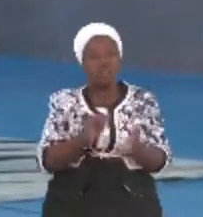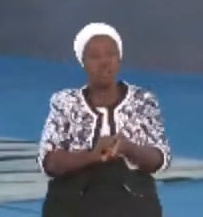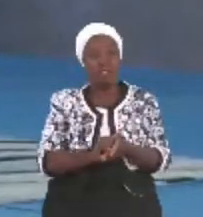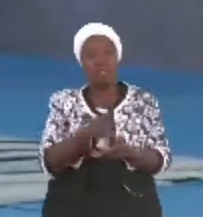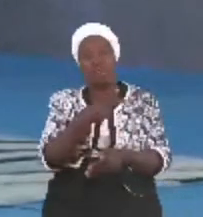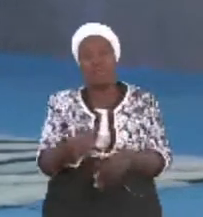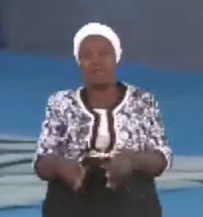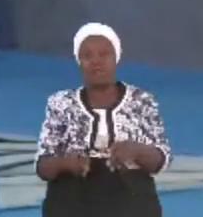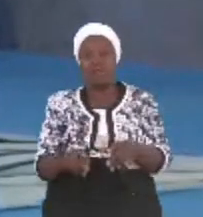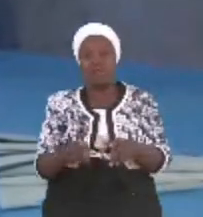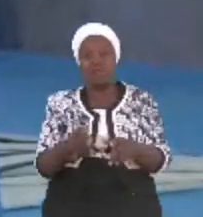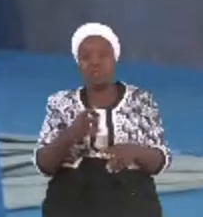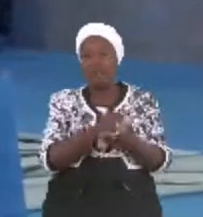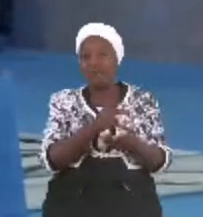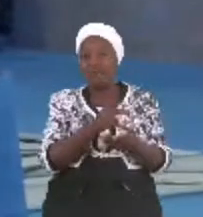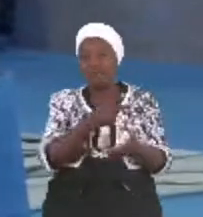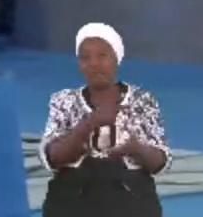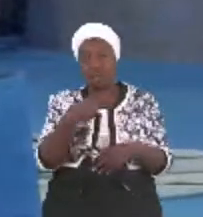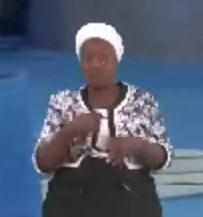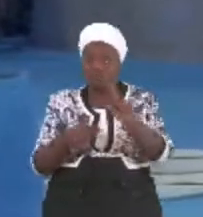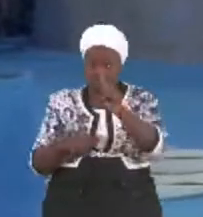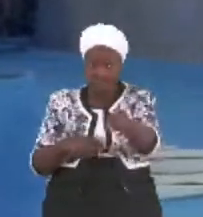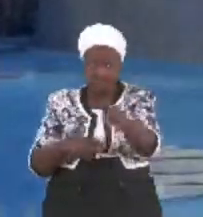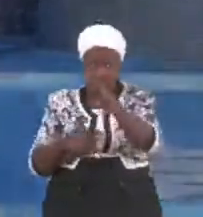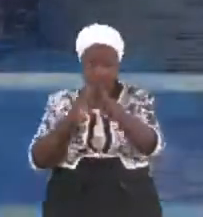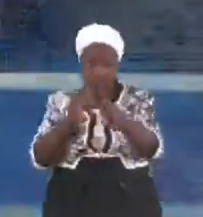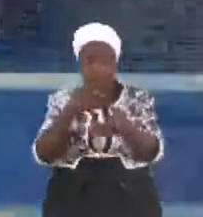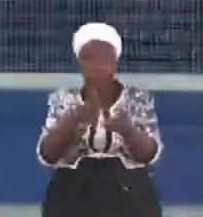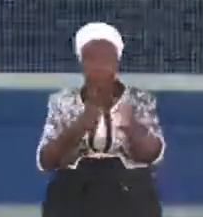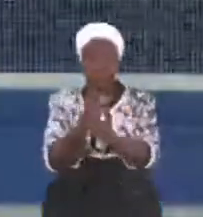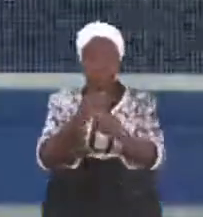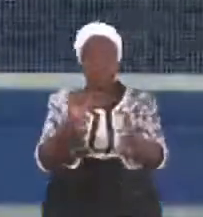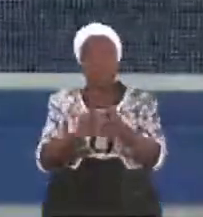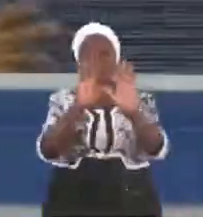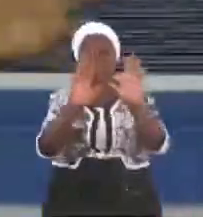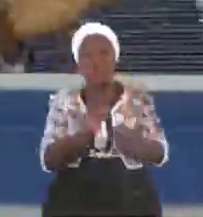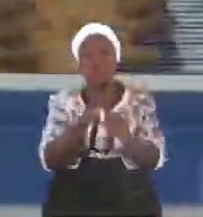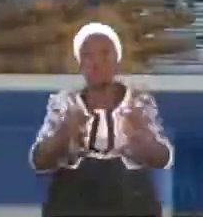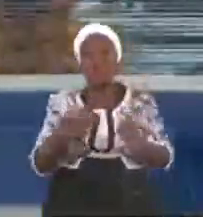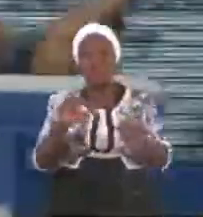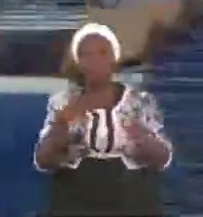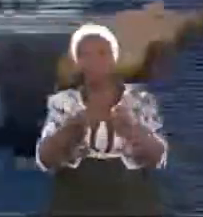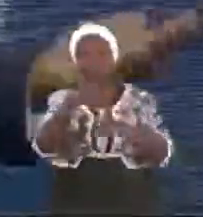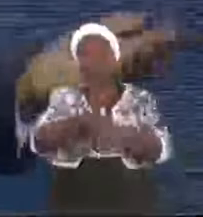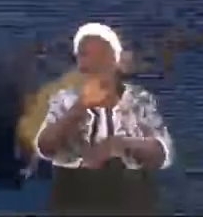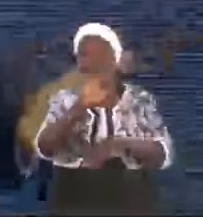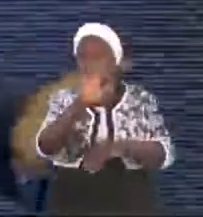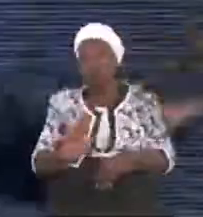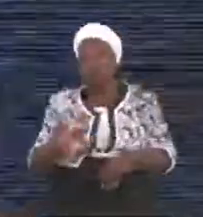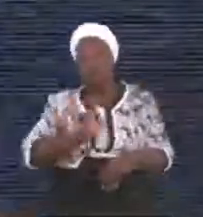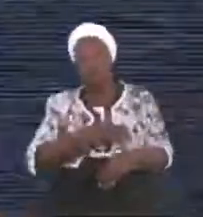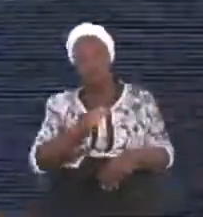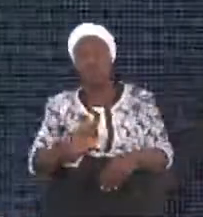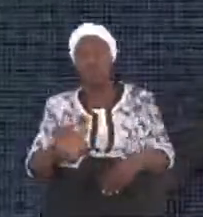vous. Tu seras un participant de la puissance miraculeuse ce soir. Tes enfants, nos